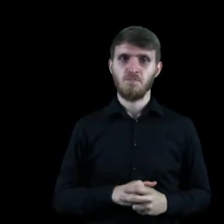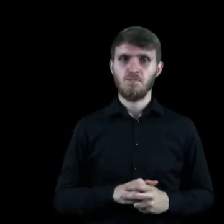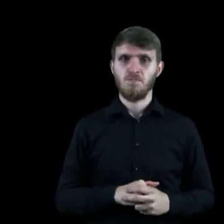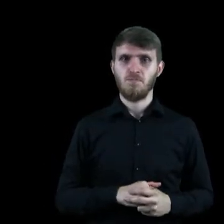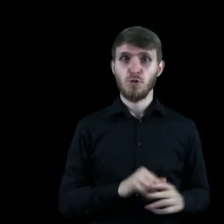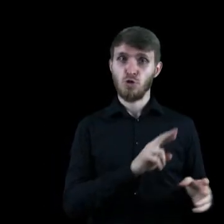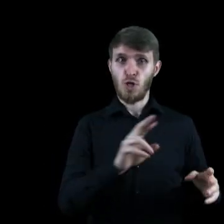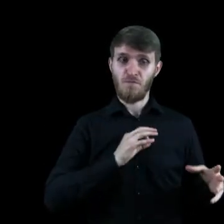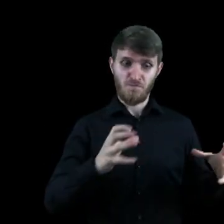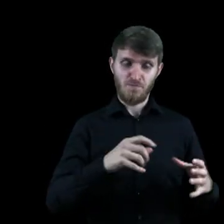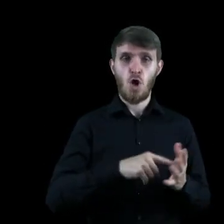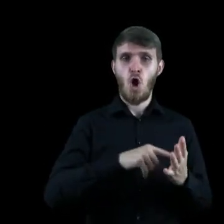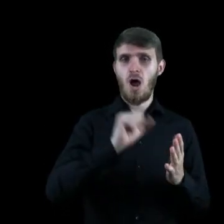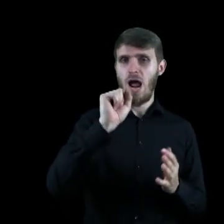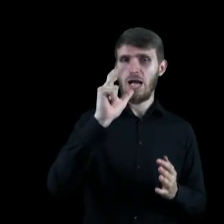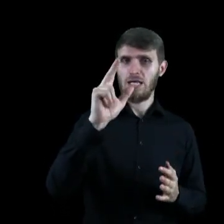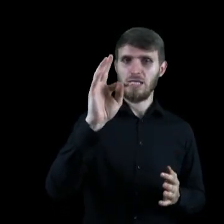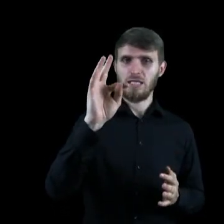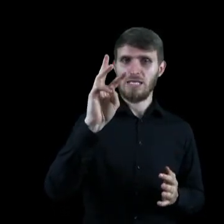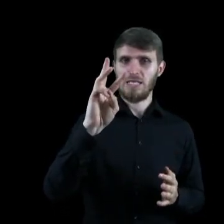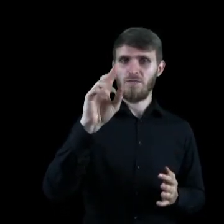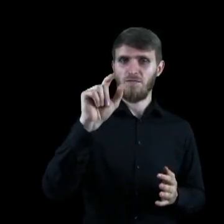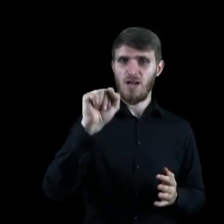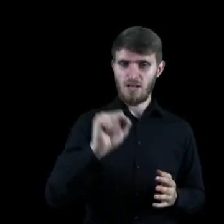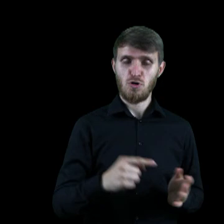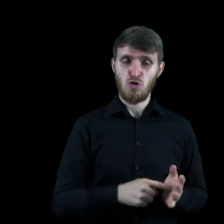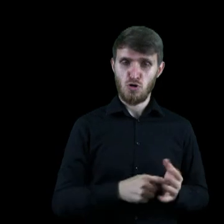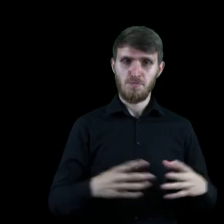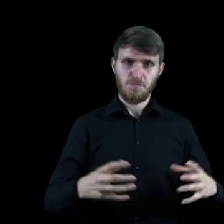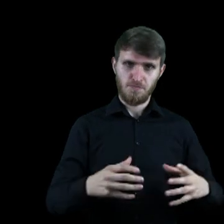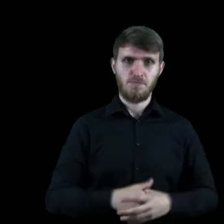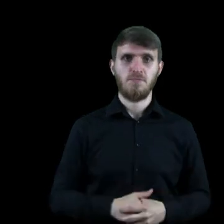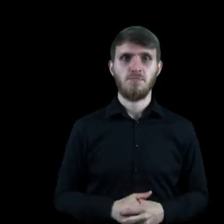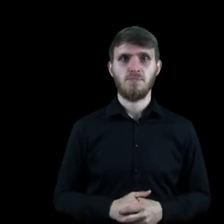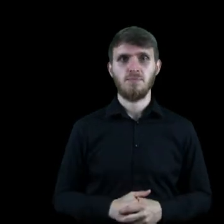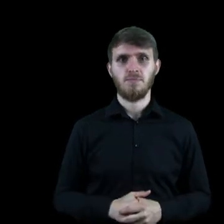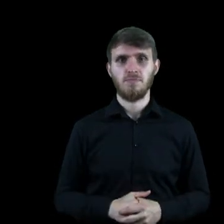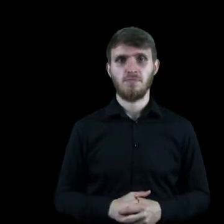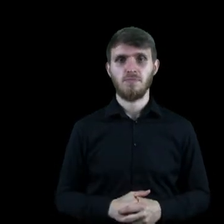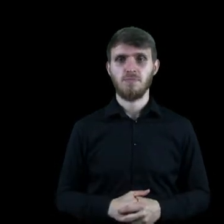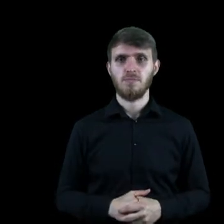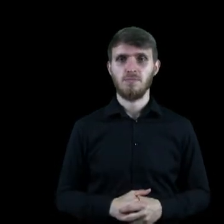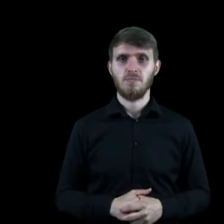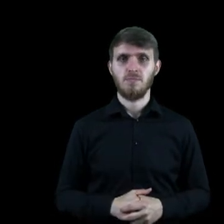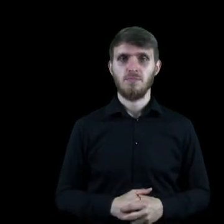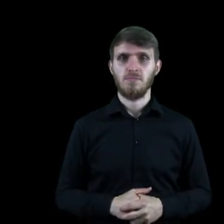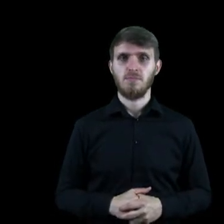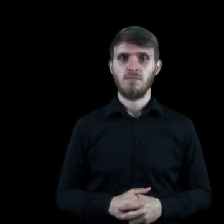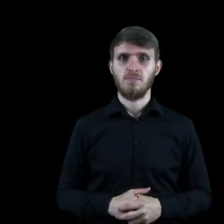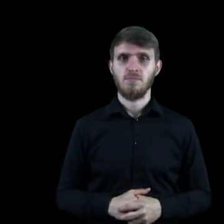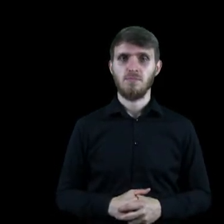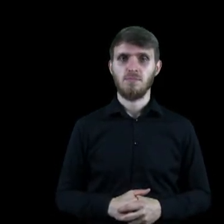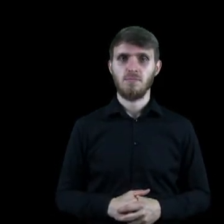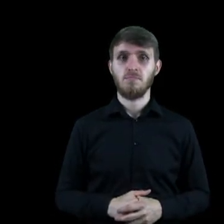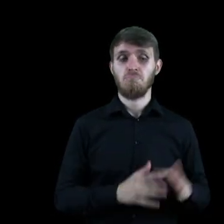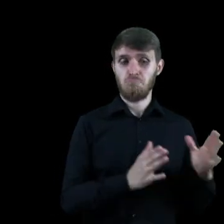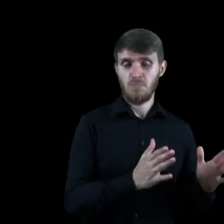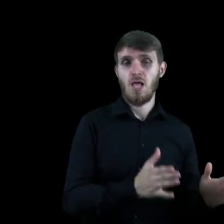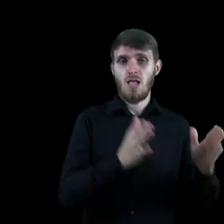I załóżmy, że aktywa naszej spółki wynoszą 10 milionów złotych.